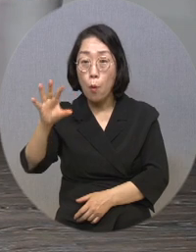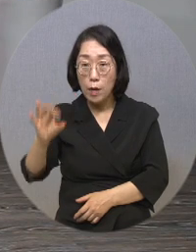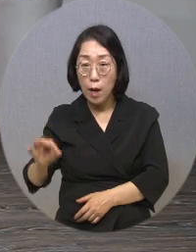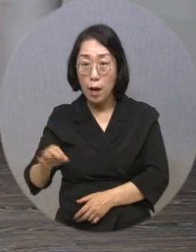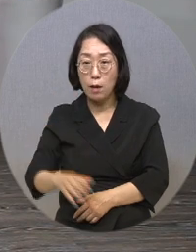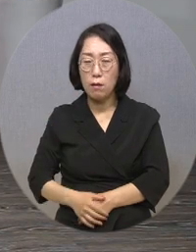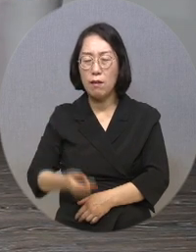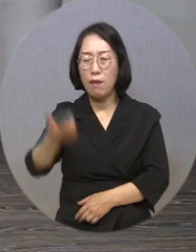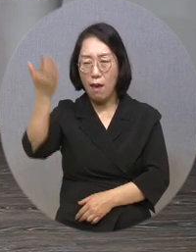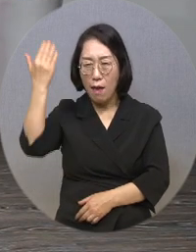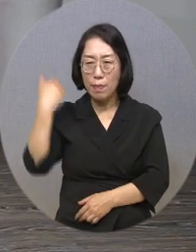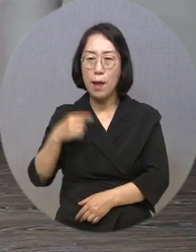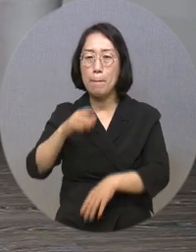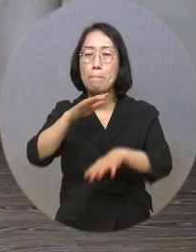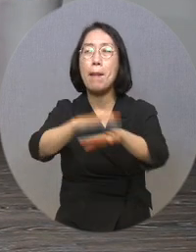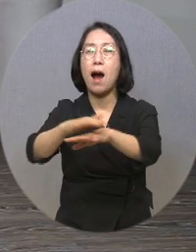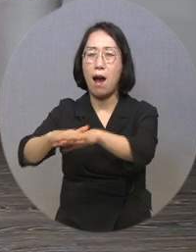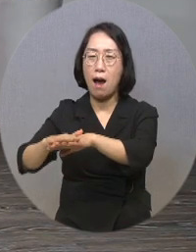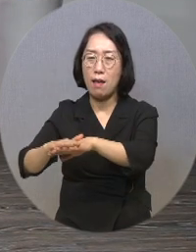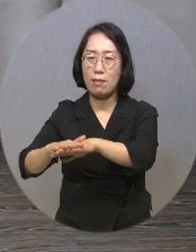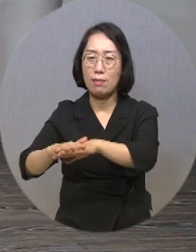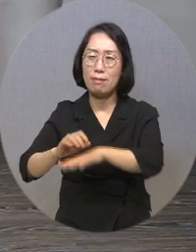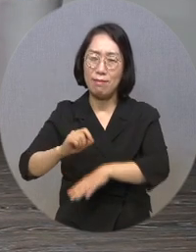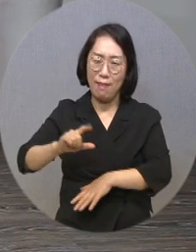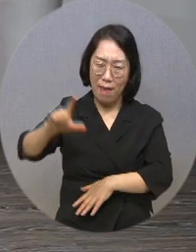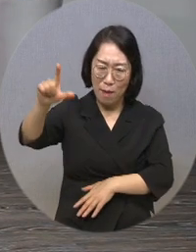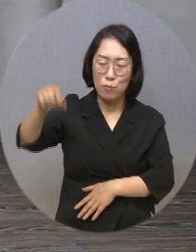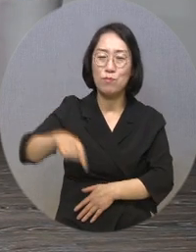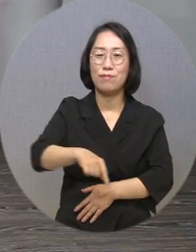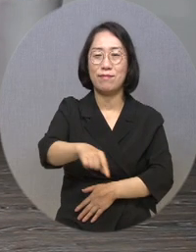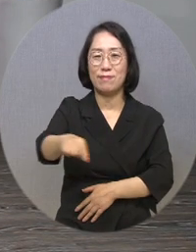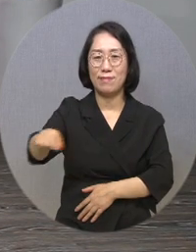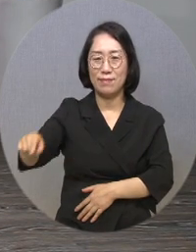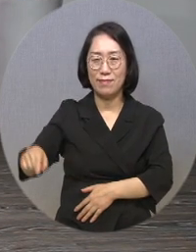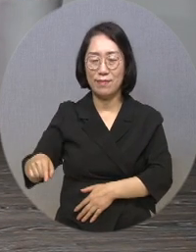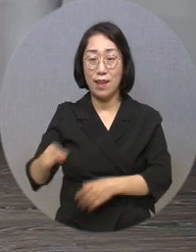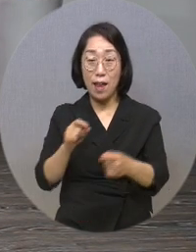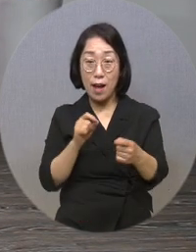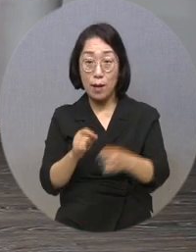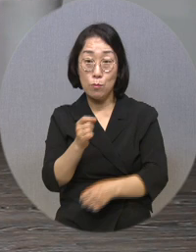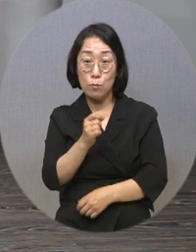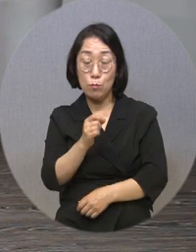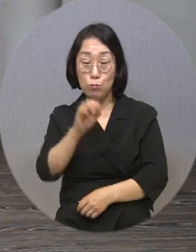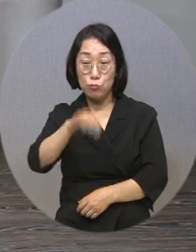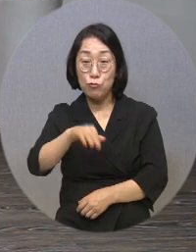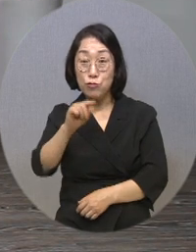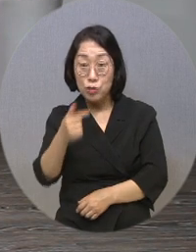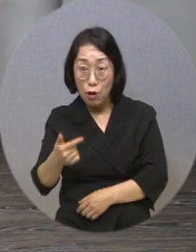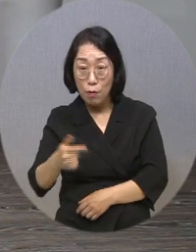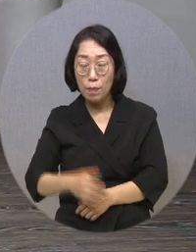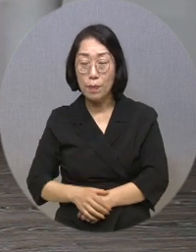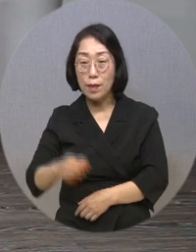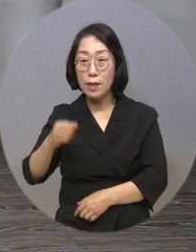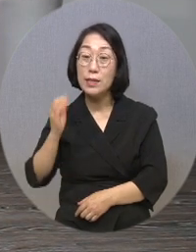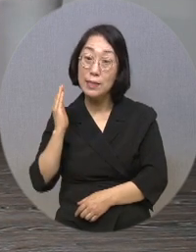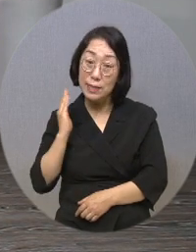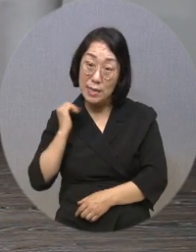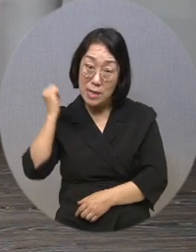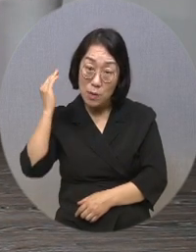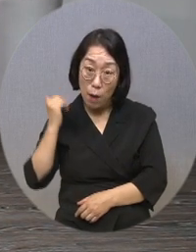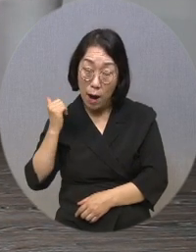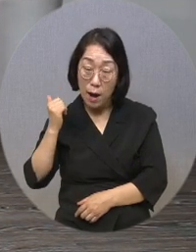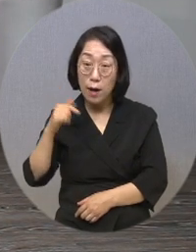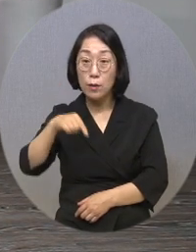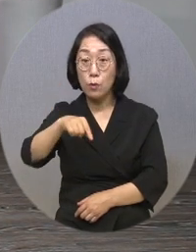예전에 농촌 지역이었어요. 공장이 없었습니다. 그런데 인근의 부천이나 우왕, 가천 같은 경우는 네.